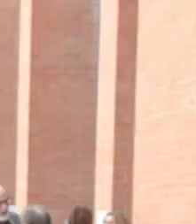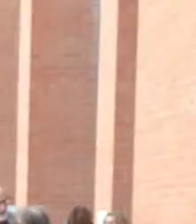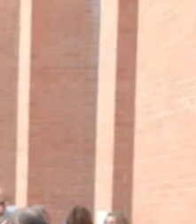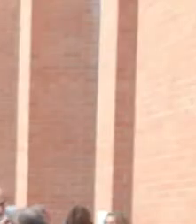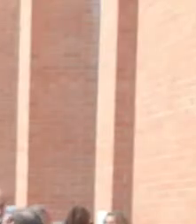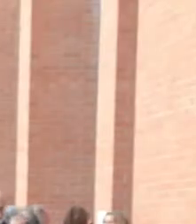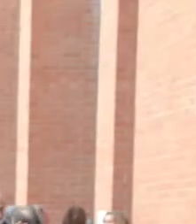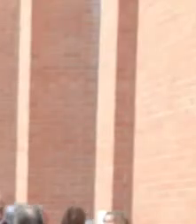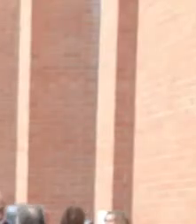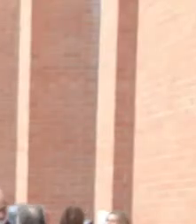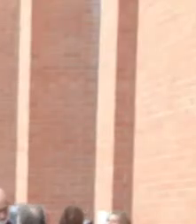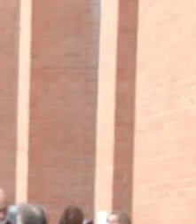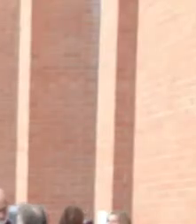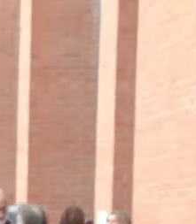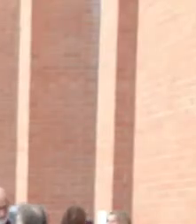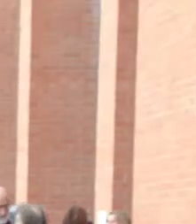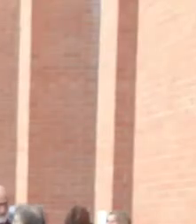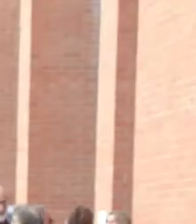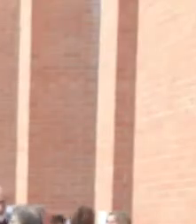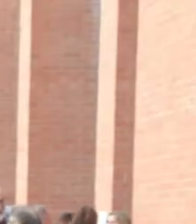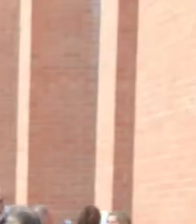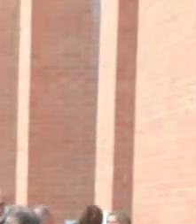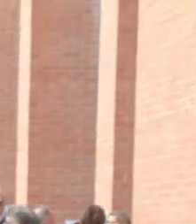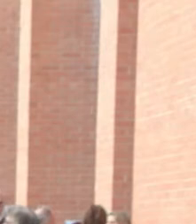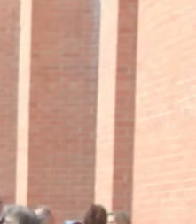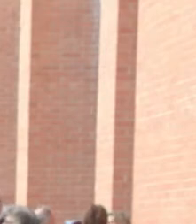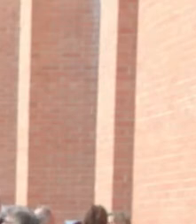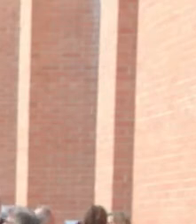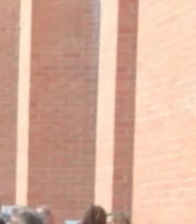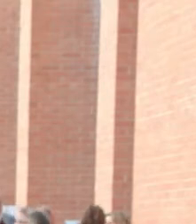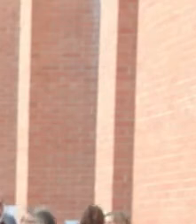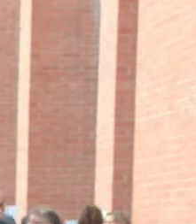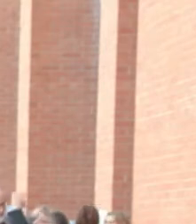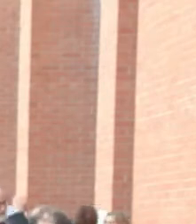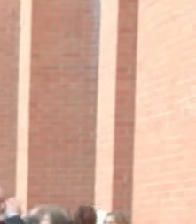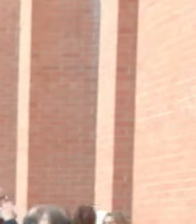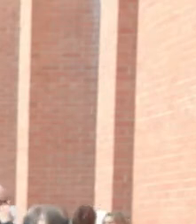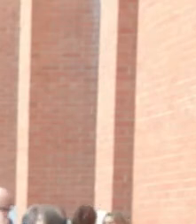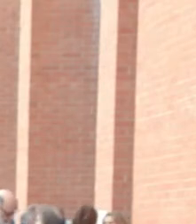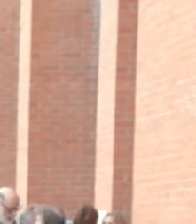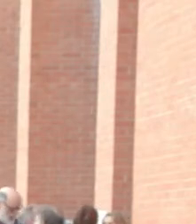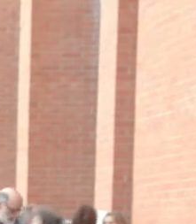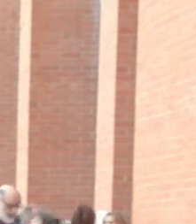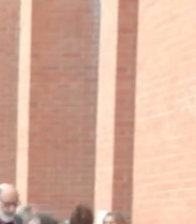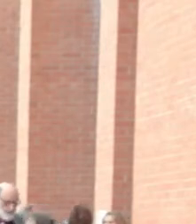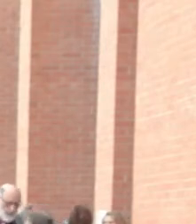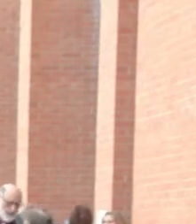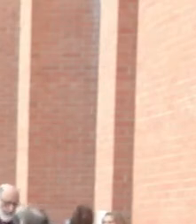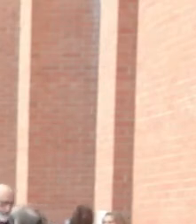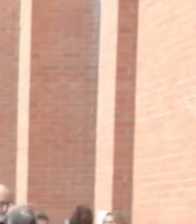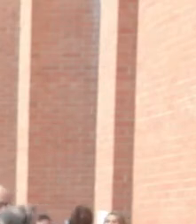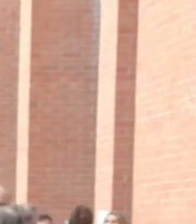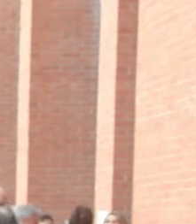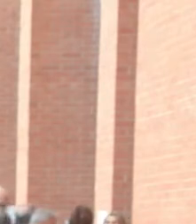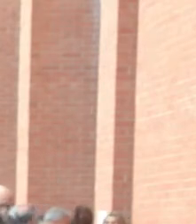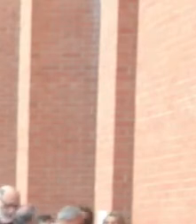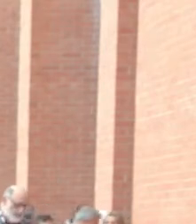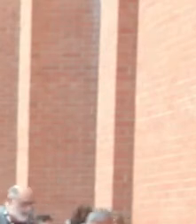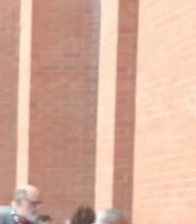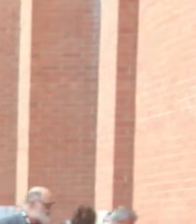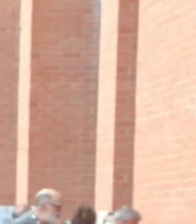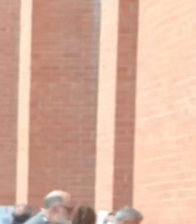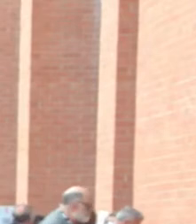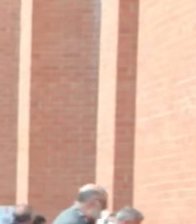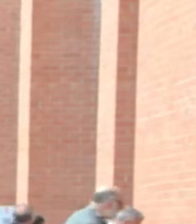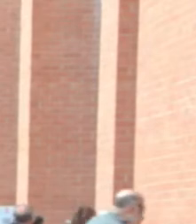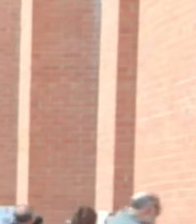reflexions. Que el feminisme pot aportar molt per la mobilització, per l'acció, però també pel pensament, per una renovació del discurs